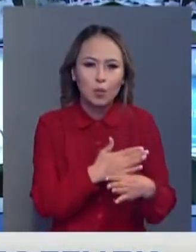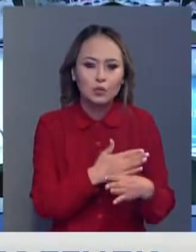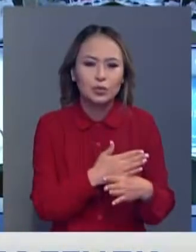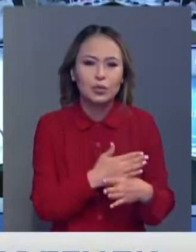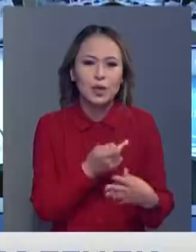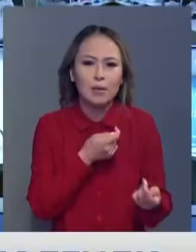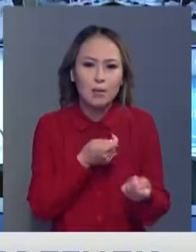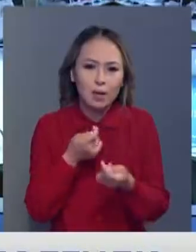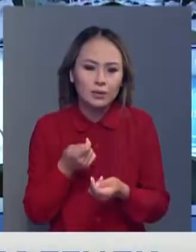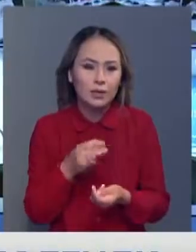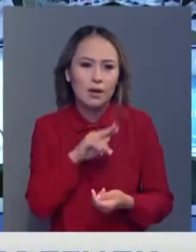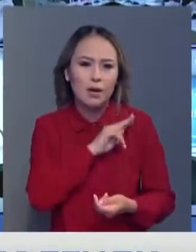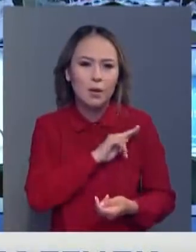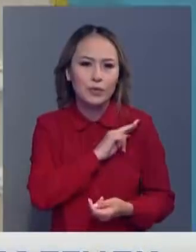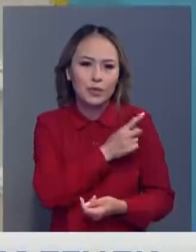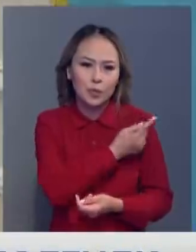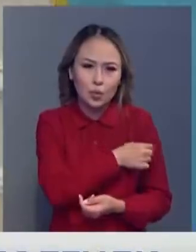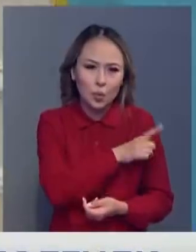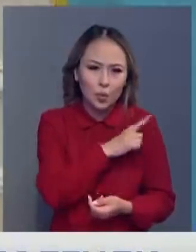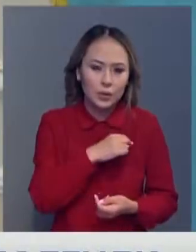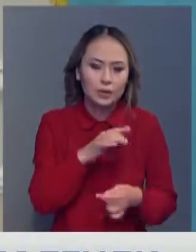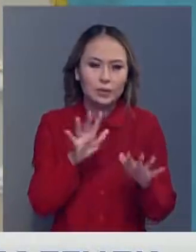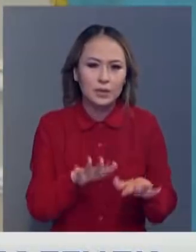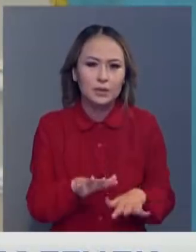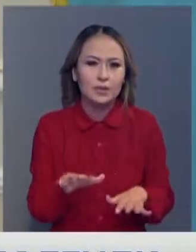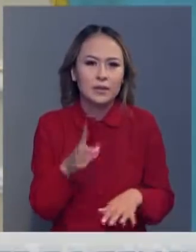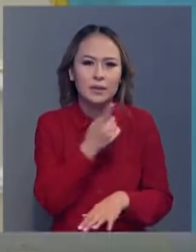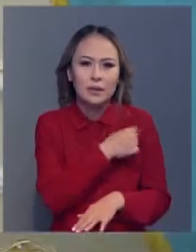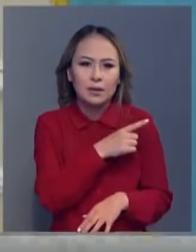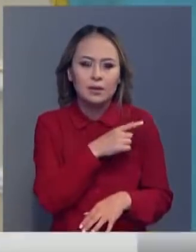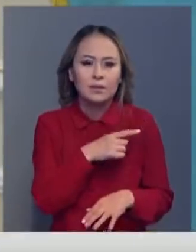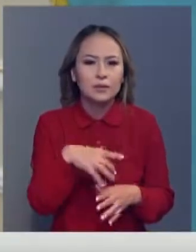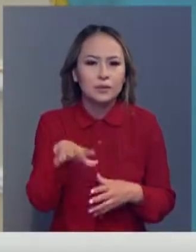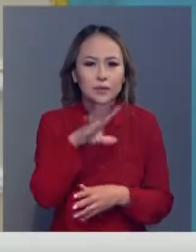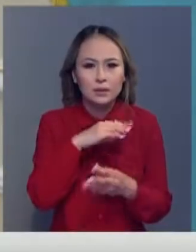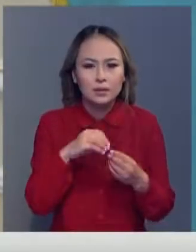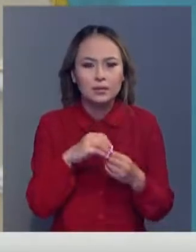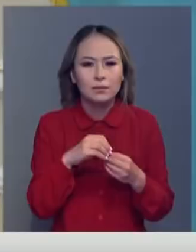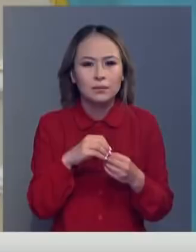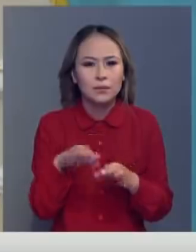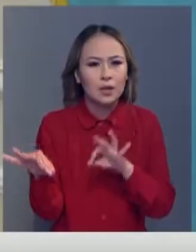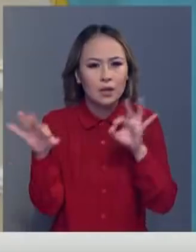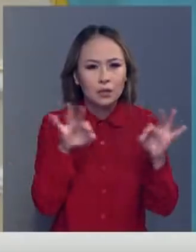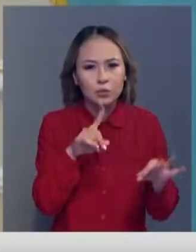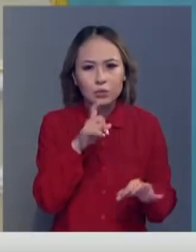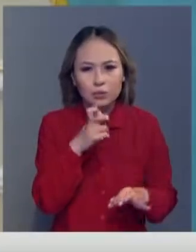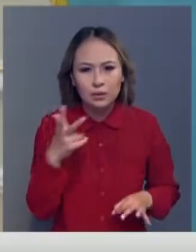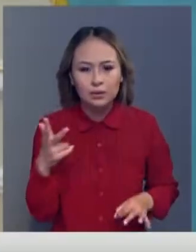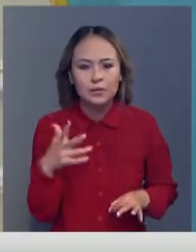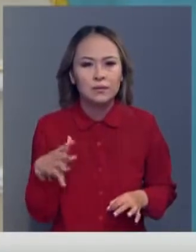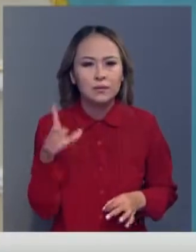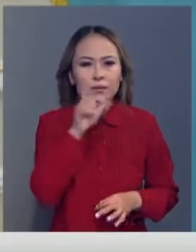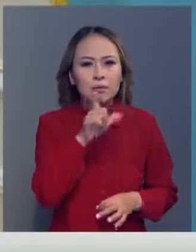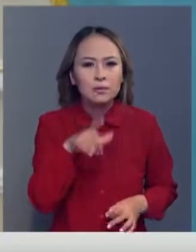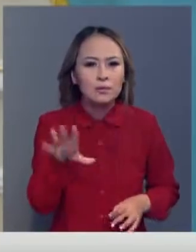санитары, работники скорой медицинской помощи. Дәргерлер, медбекелер, санитарлар, жетел жәрдем қызметкерлері. Қазір осы